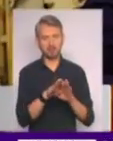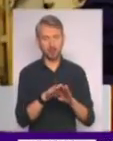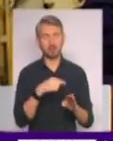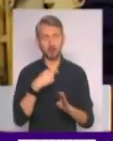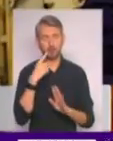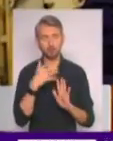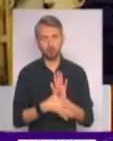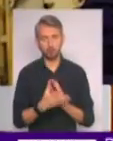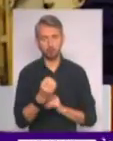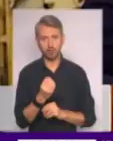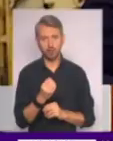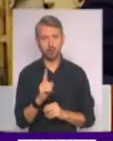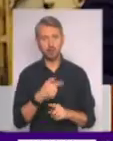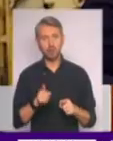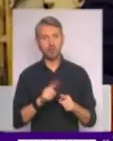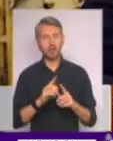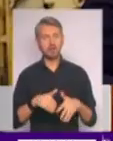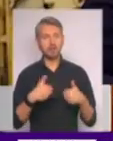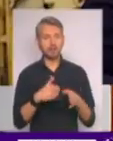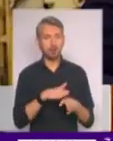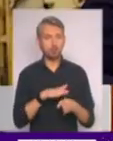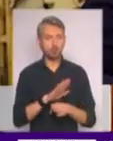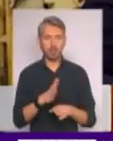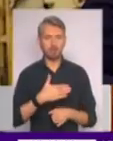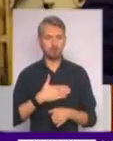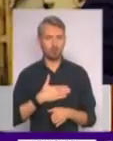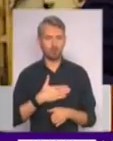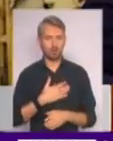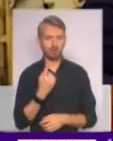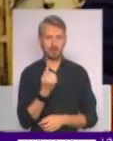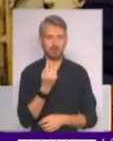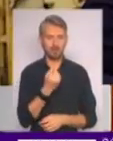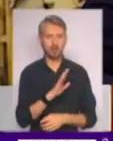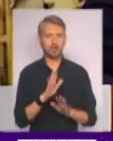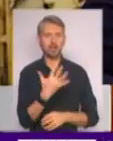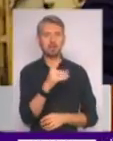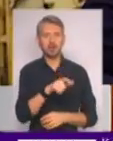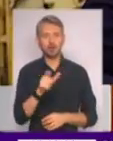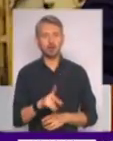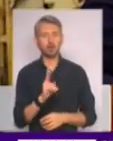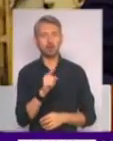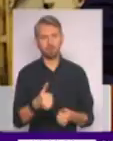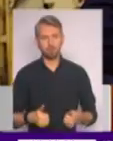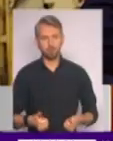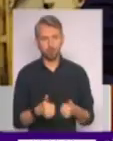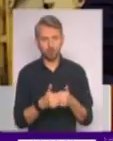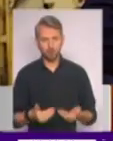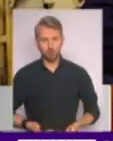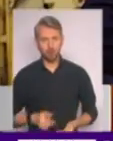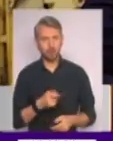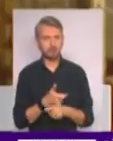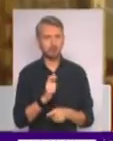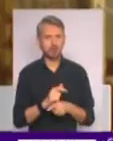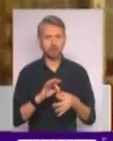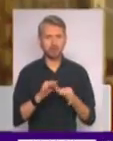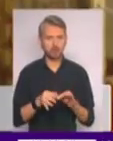розумію, що ця ініціатива абсолютно не є моя поодинока, і не тільки там п'яти людей, які там поряд проживають, бо там надзвичайно